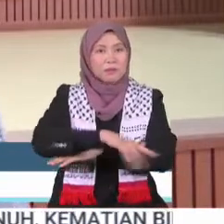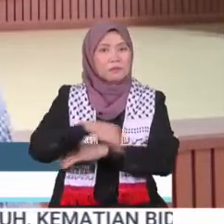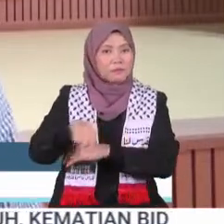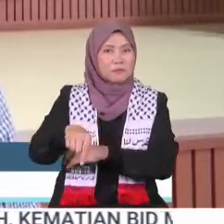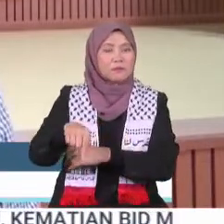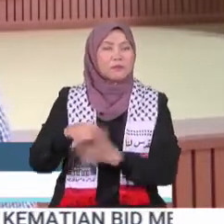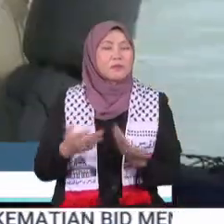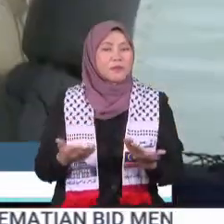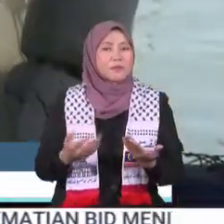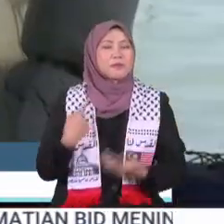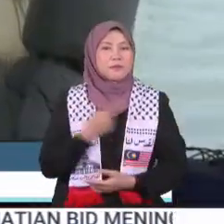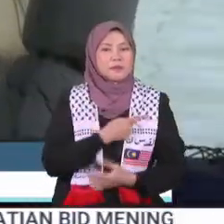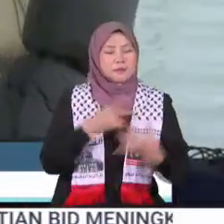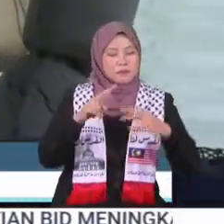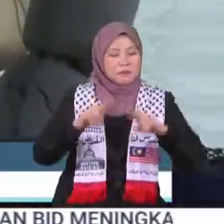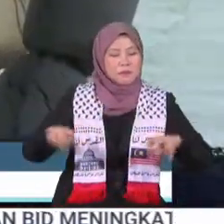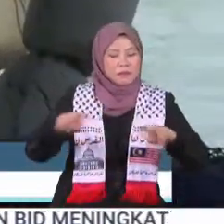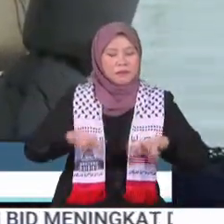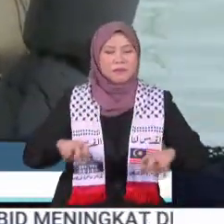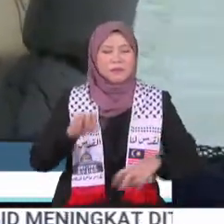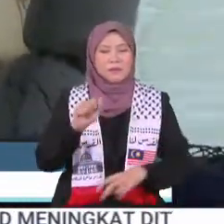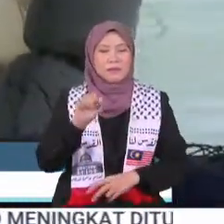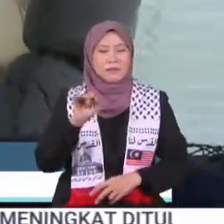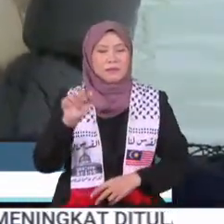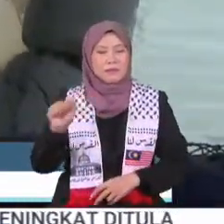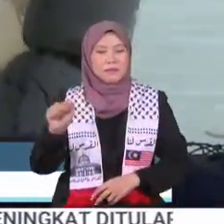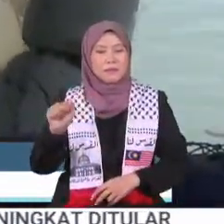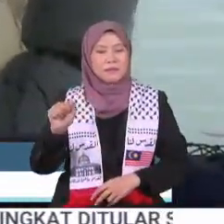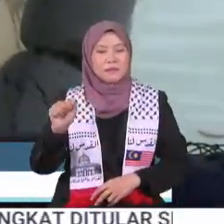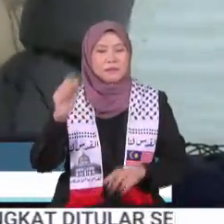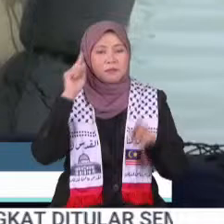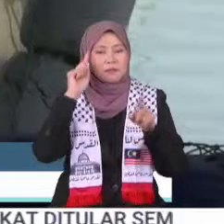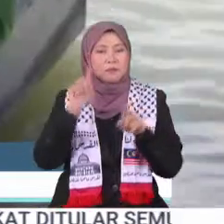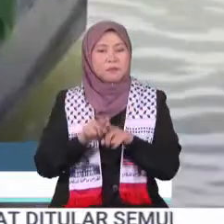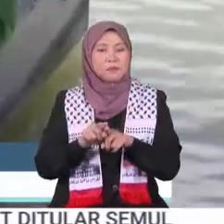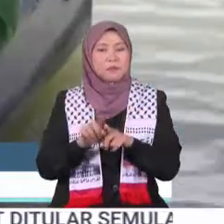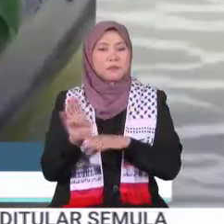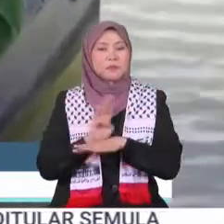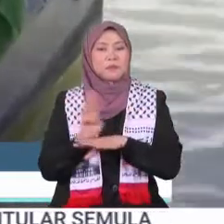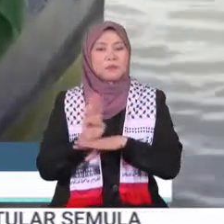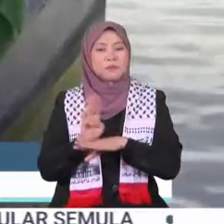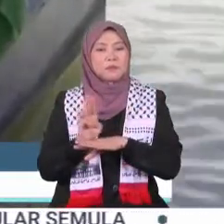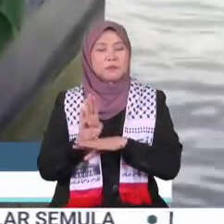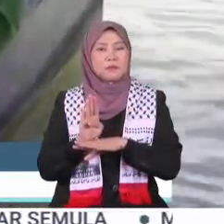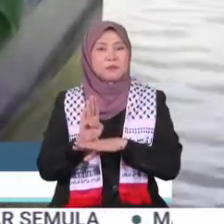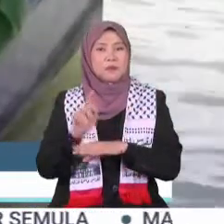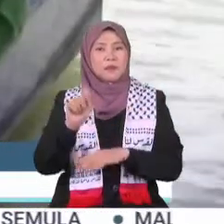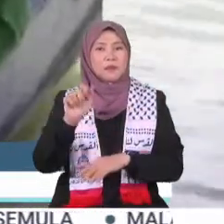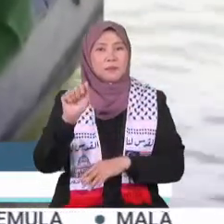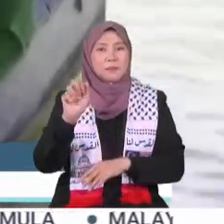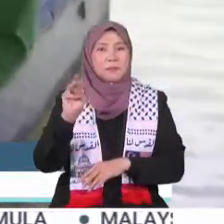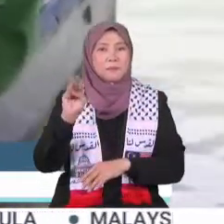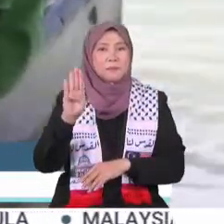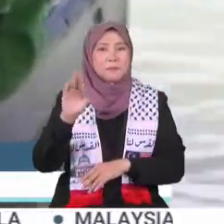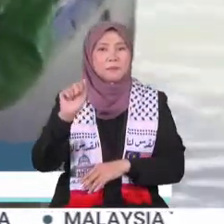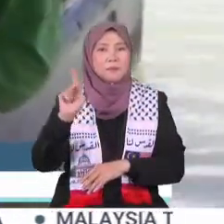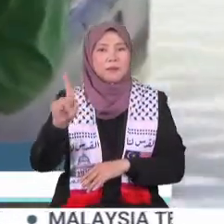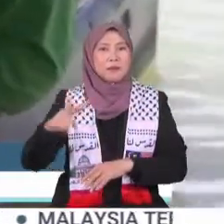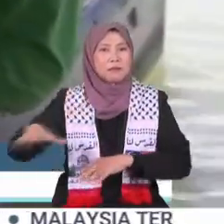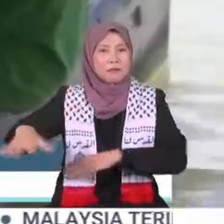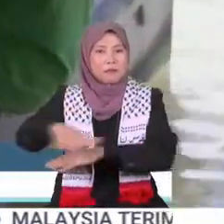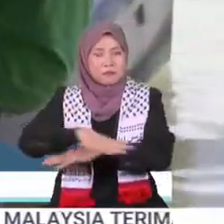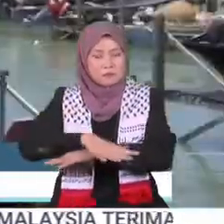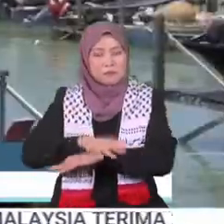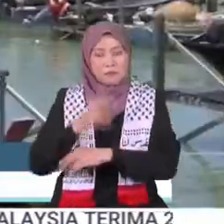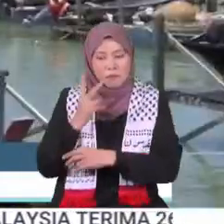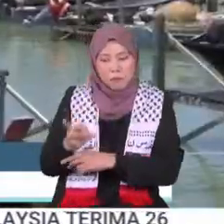tengah meneliti EIA yang telah dipersetujui oleh pengusaha tambak laut ni untuk kita tengok